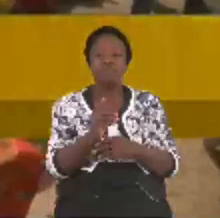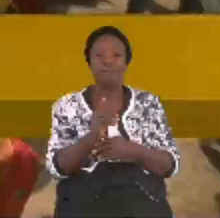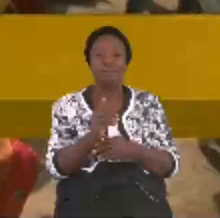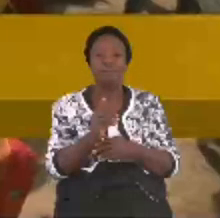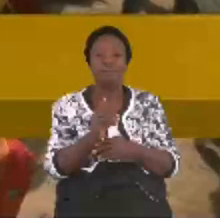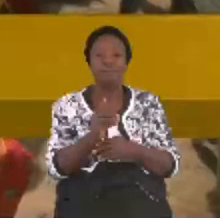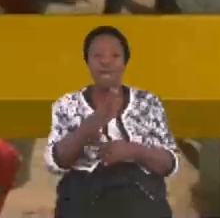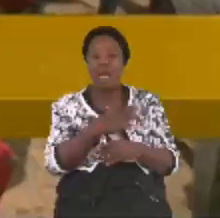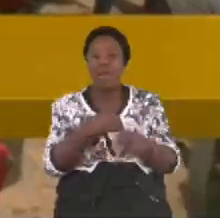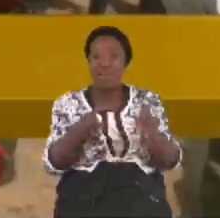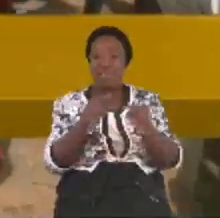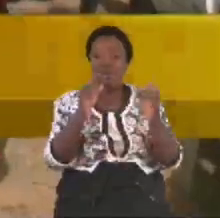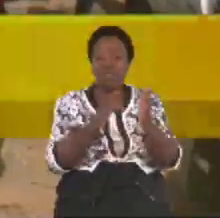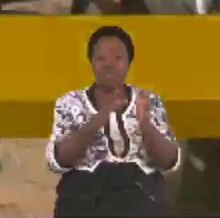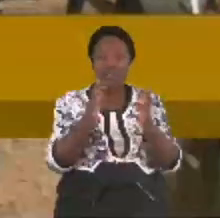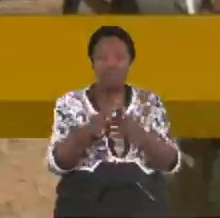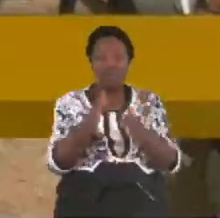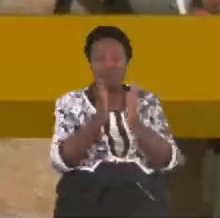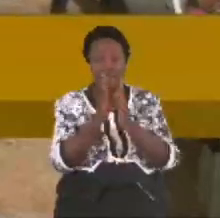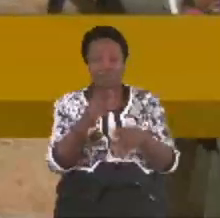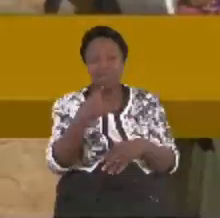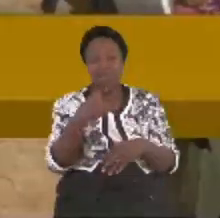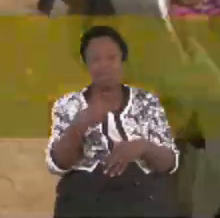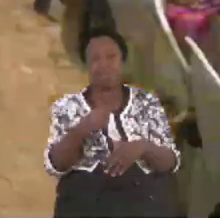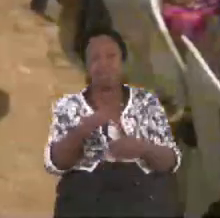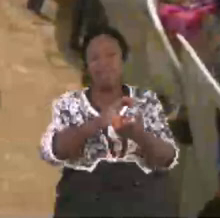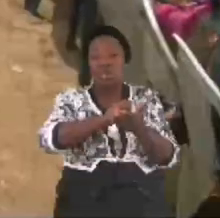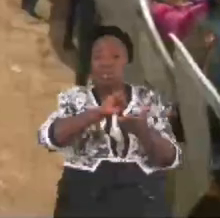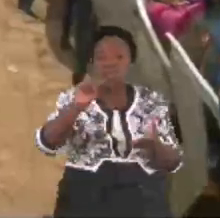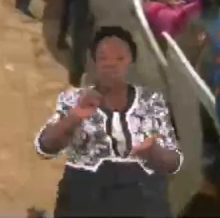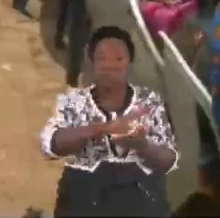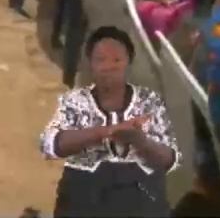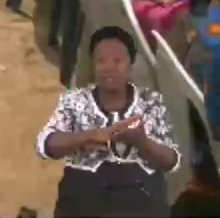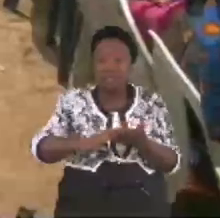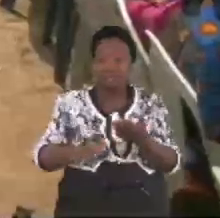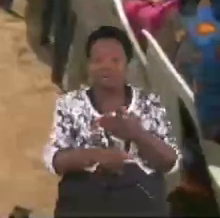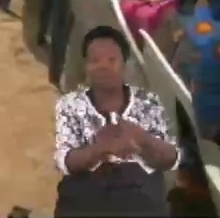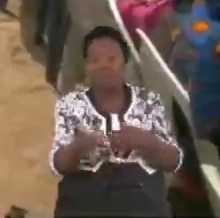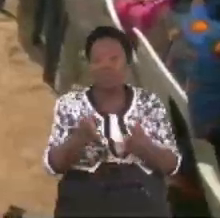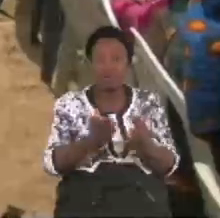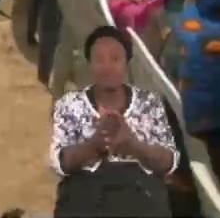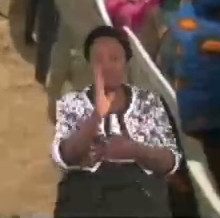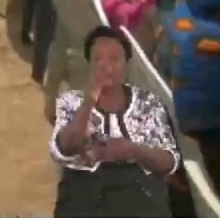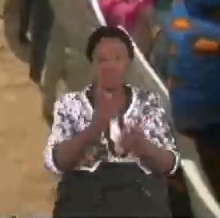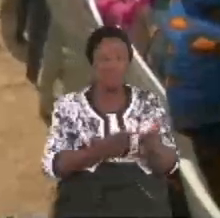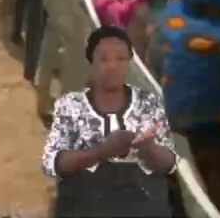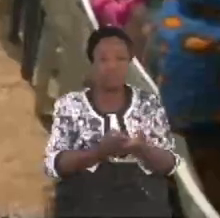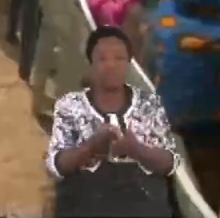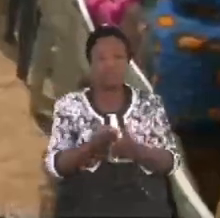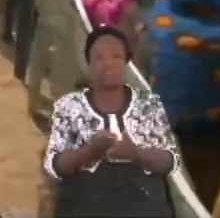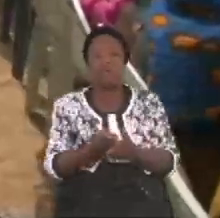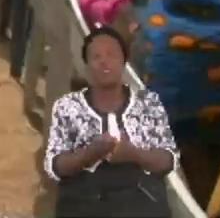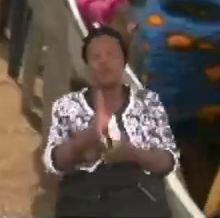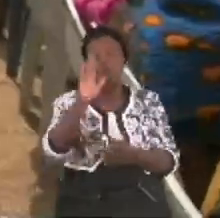Et comme Jésus a prié, il a dit, sanctifie-les par ta vérité. Ta parole est la